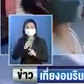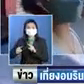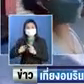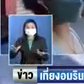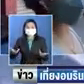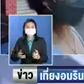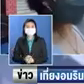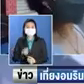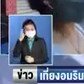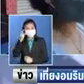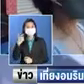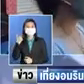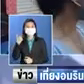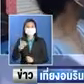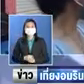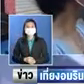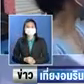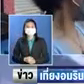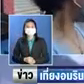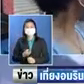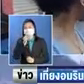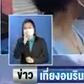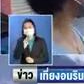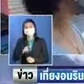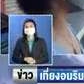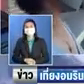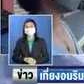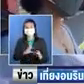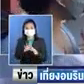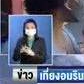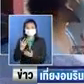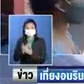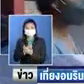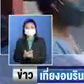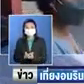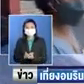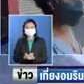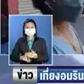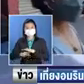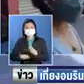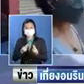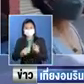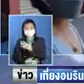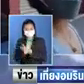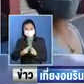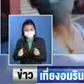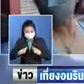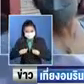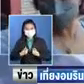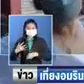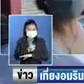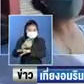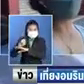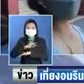าคุณเข้าใจไหม เข้าใจ ในเมื่อมึงบอกว่ามีเส้นทางเชื่อมโยงทางการเงินให้กูเอาหลักฐานไปแสดงมาสิเปิดโอกาสให้กูบ้างไม่ใช่ม